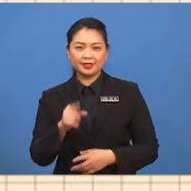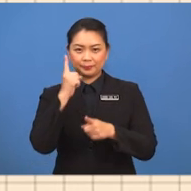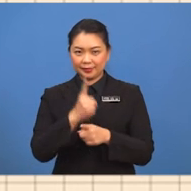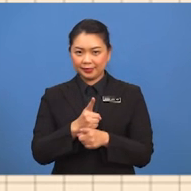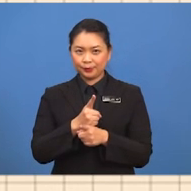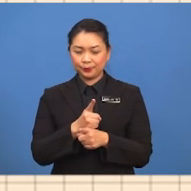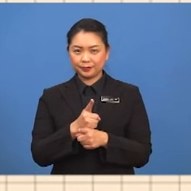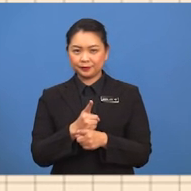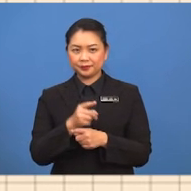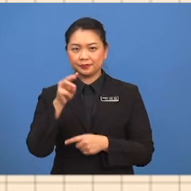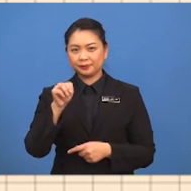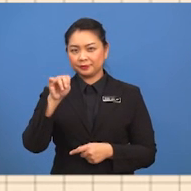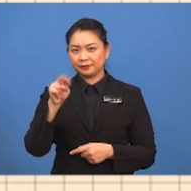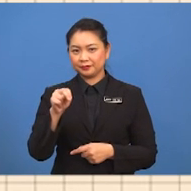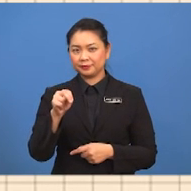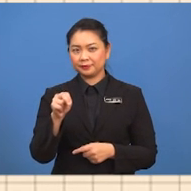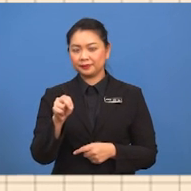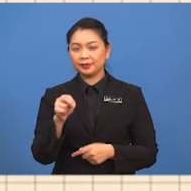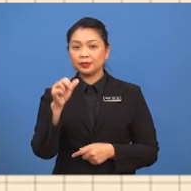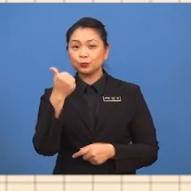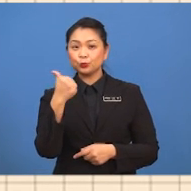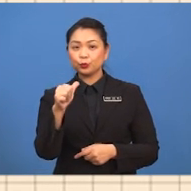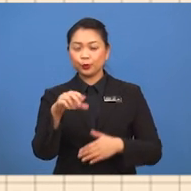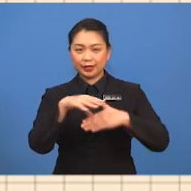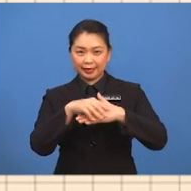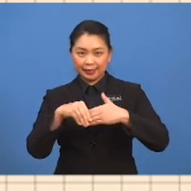Ya, betul. Min ialah